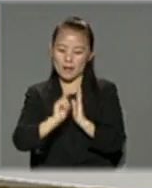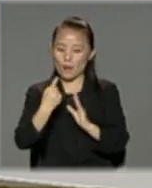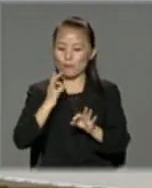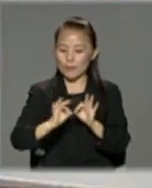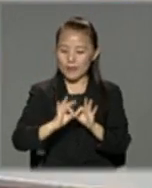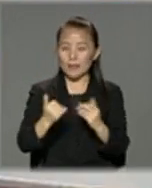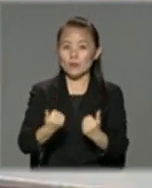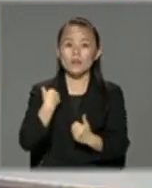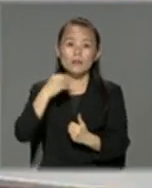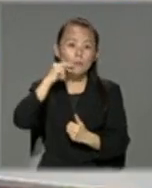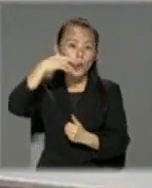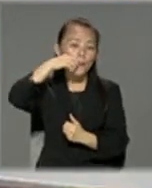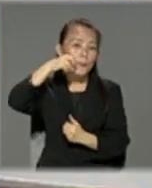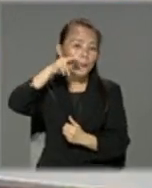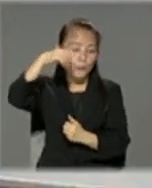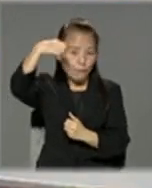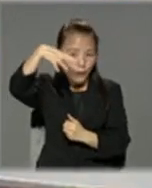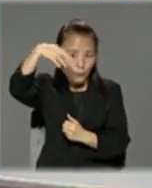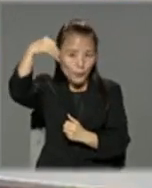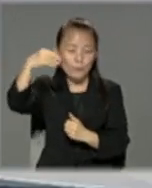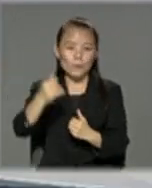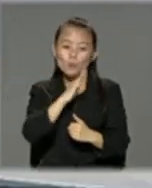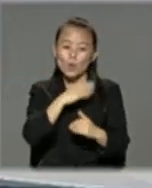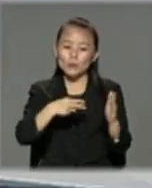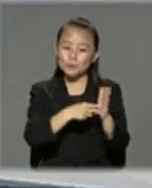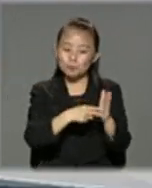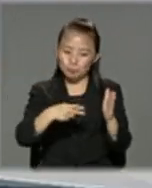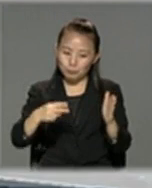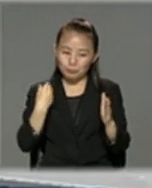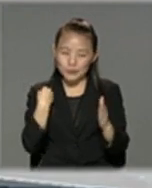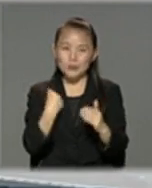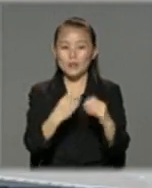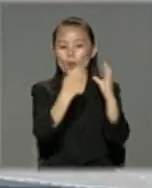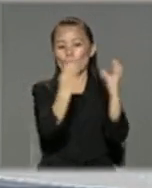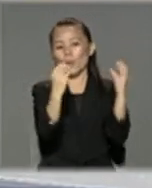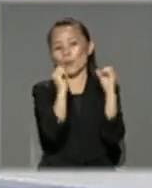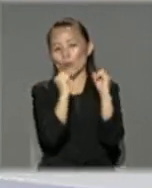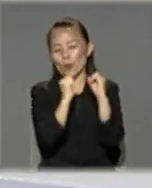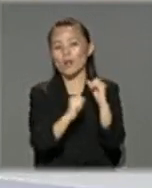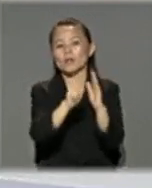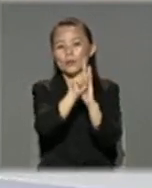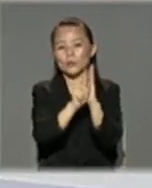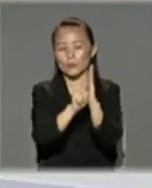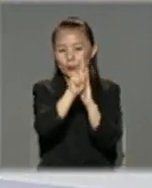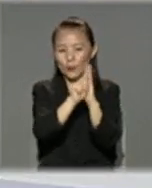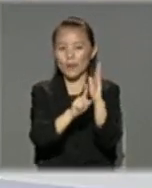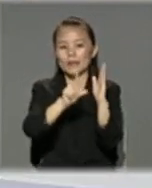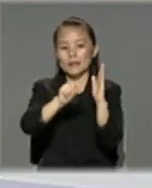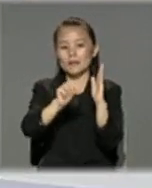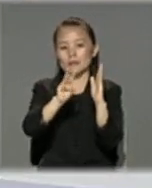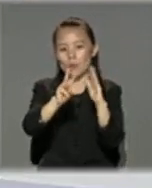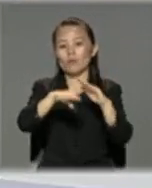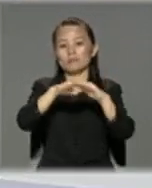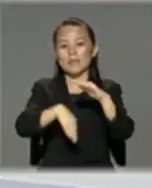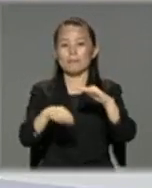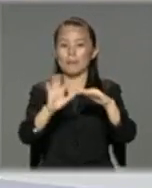ปิดไฟและปลดปลั๊กเครื่องใช้ไฟฟ้าที่ไม่ใช้งานปรับลดอุณหภูมิเครื่องปรับอากาศไม่ต่ำกว่า 26องเซซไม่เปิด